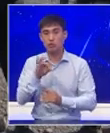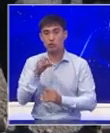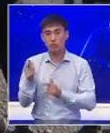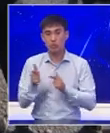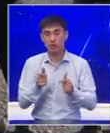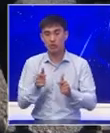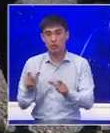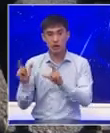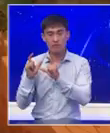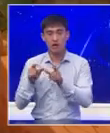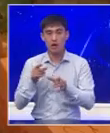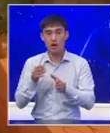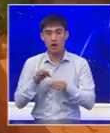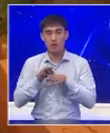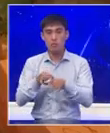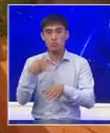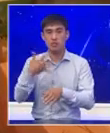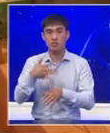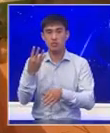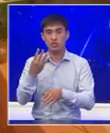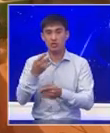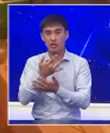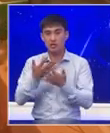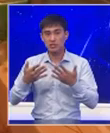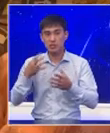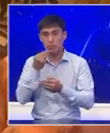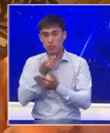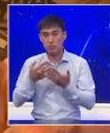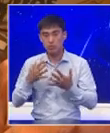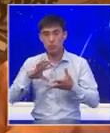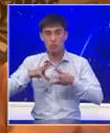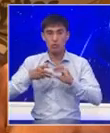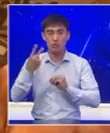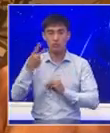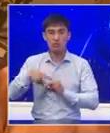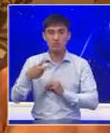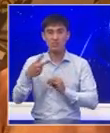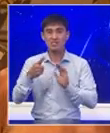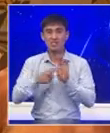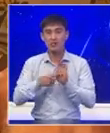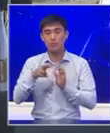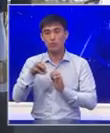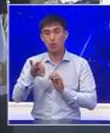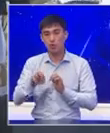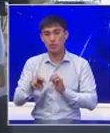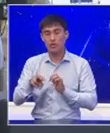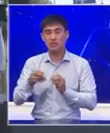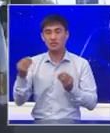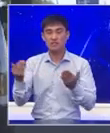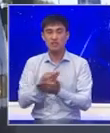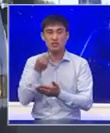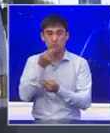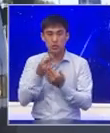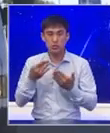каравана доставят 54 вида различных продуктов всего более двухсот двадцати семи тонн свежей продукции на сумму около